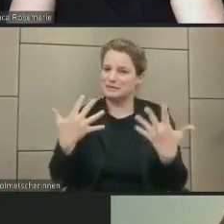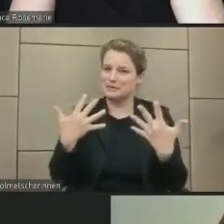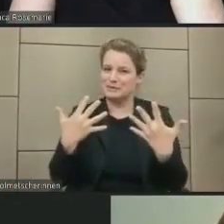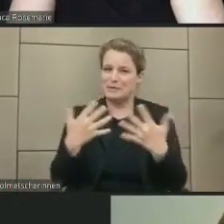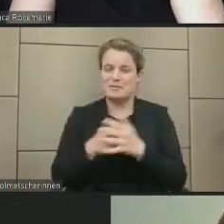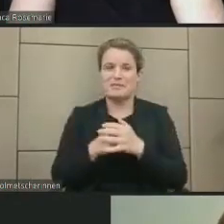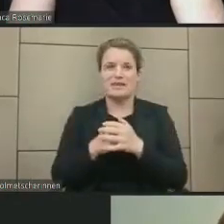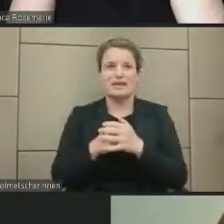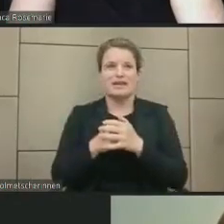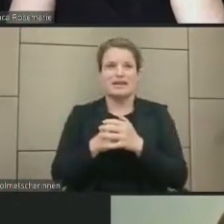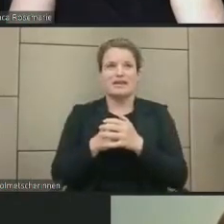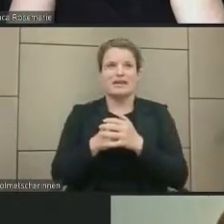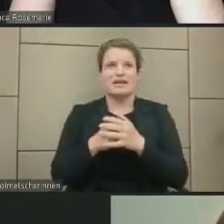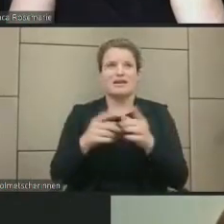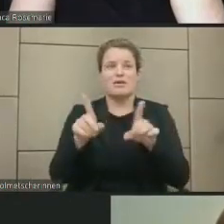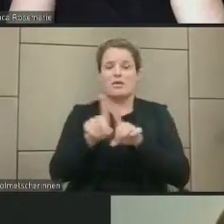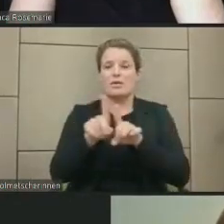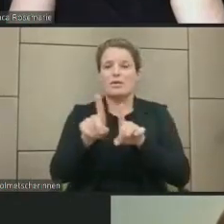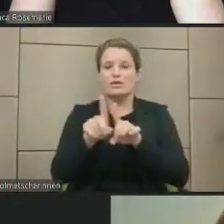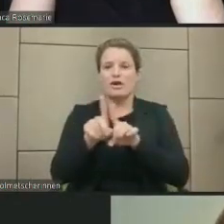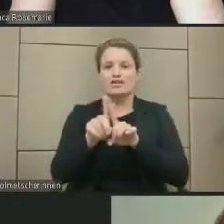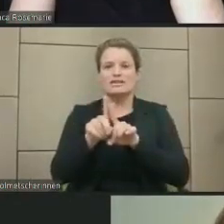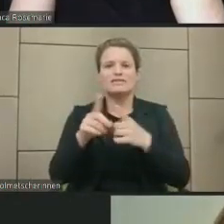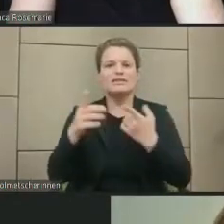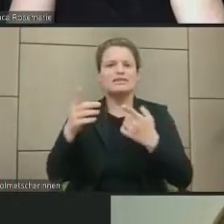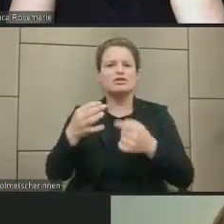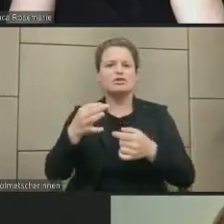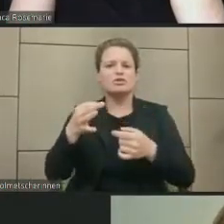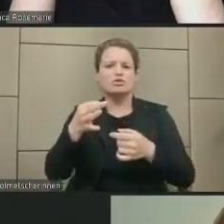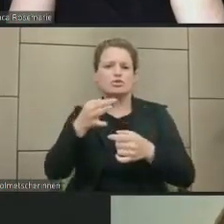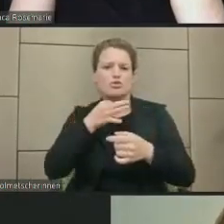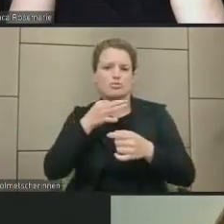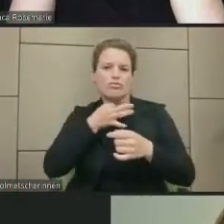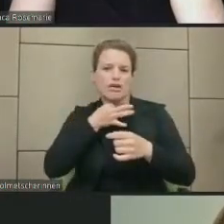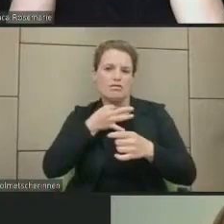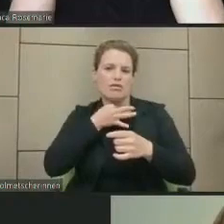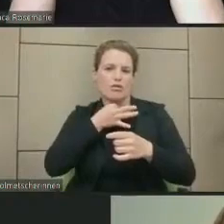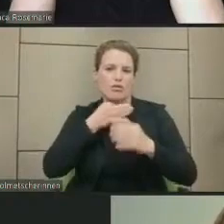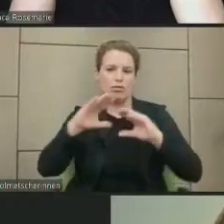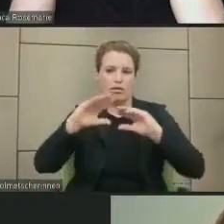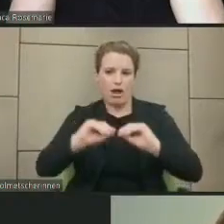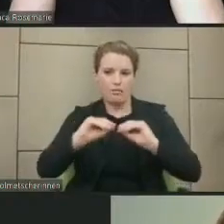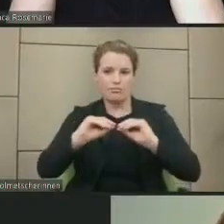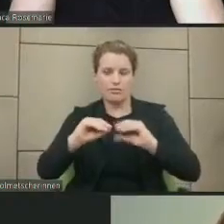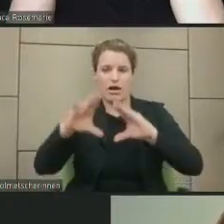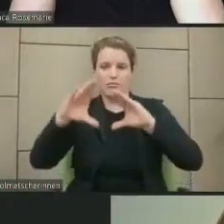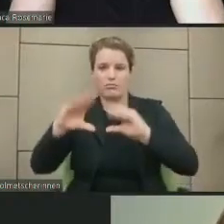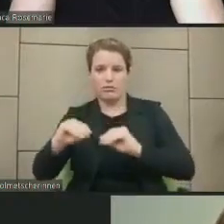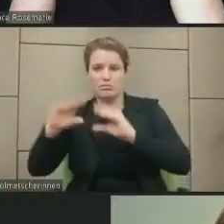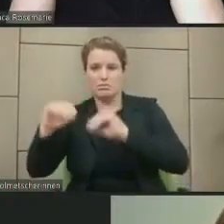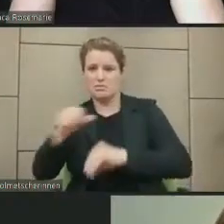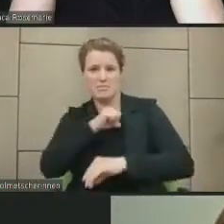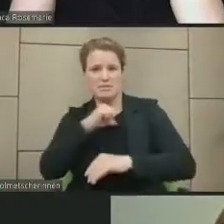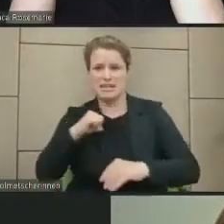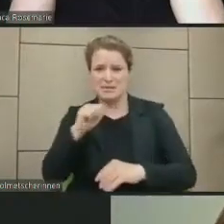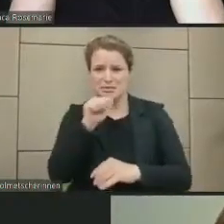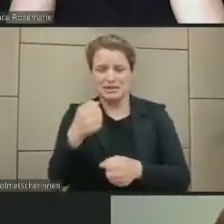ist, wird die Audiostummschaltung immer aufgehoben und eingeschaltet und aufgehoben, aber nicht von mir und ich weiß nicht